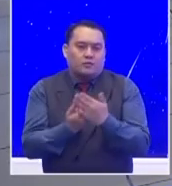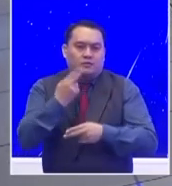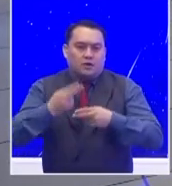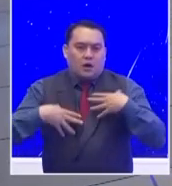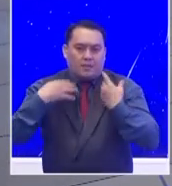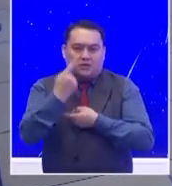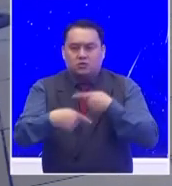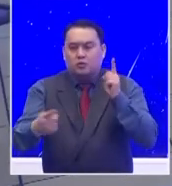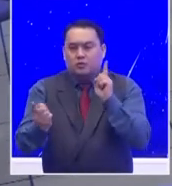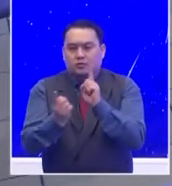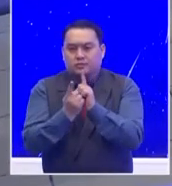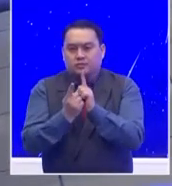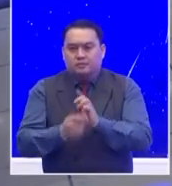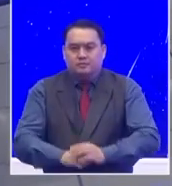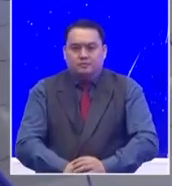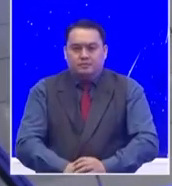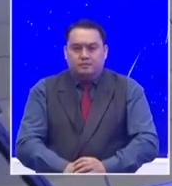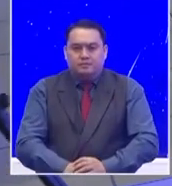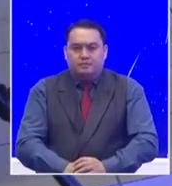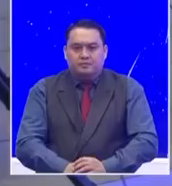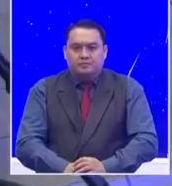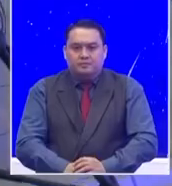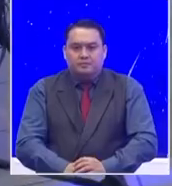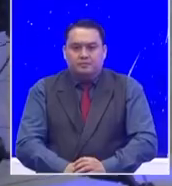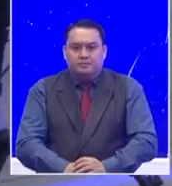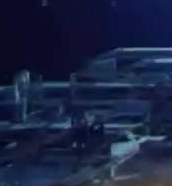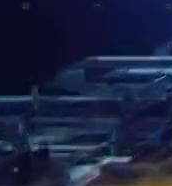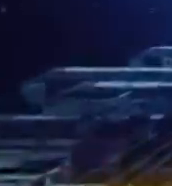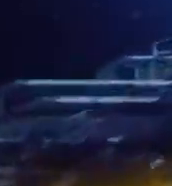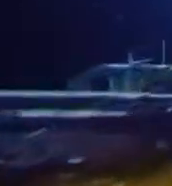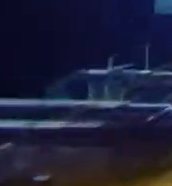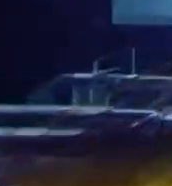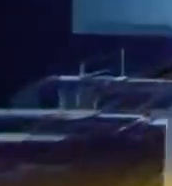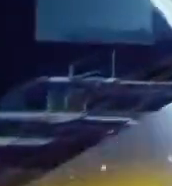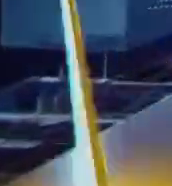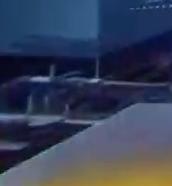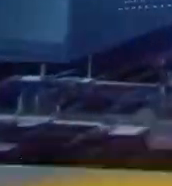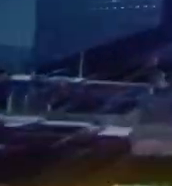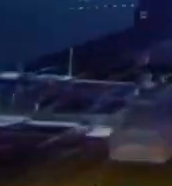часу. Спасибо за внимание. До свидания.